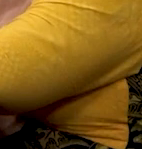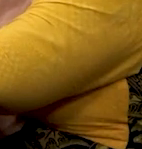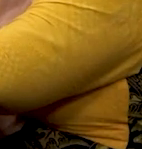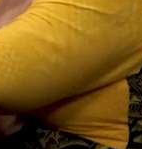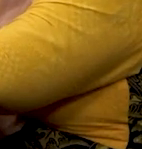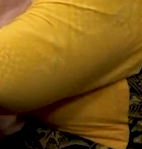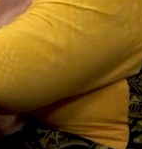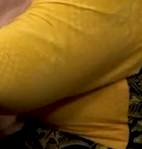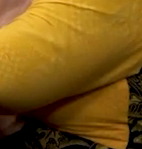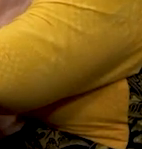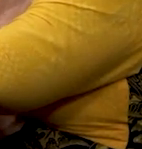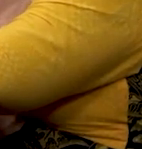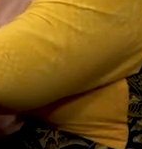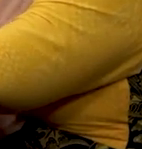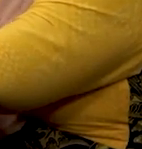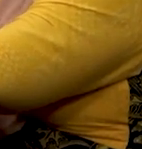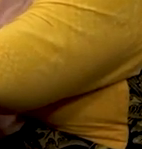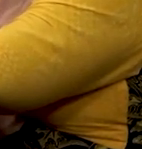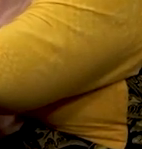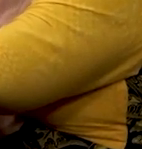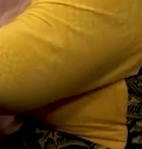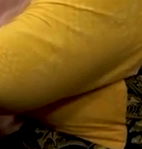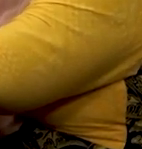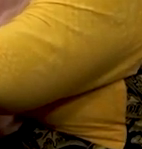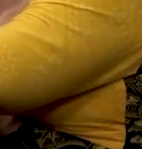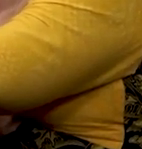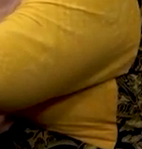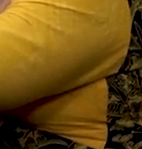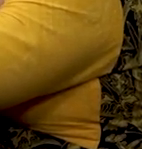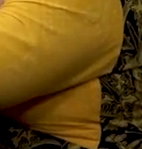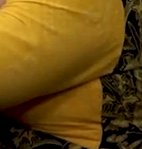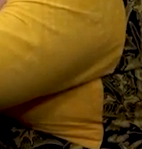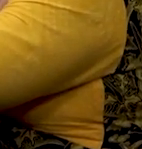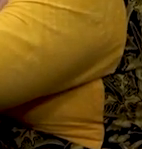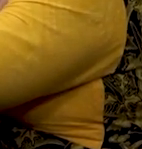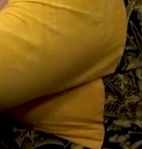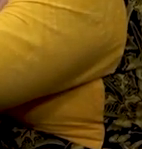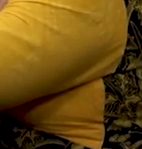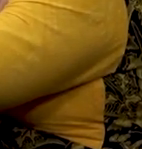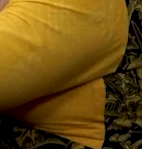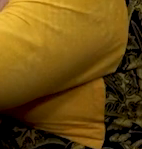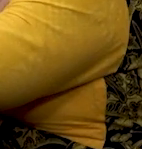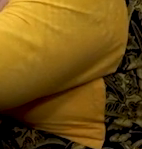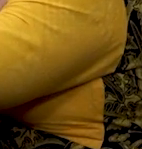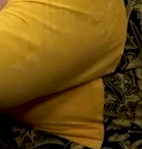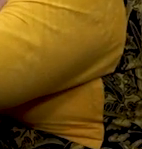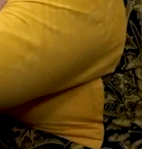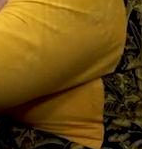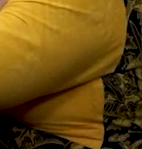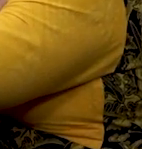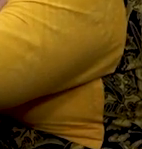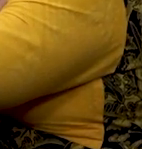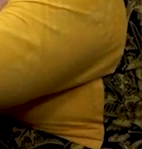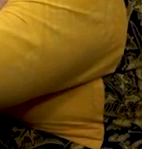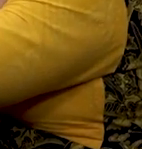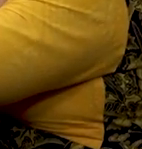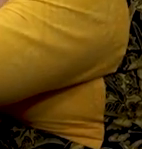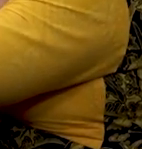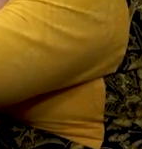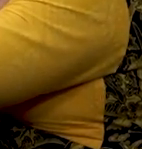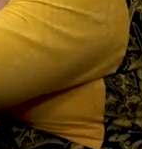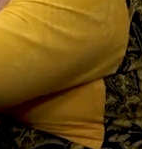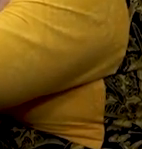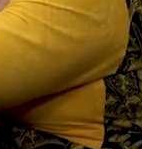ini reuni Kita iya Ironi reuni reuni kita karena sudah